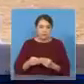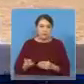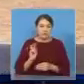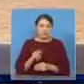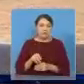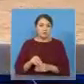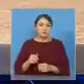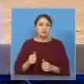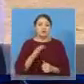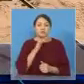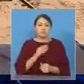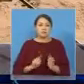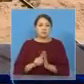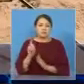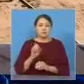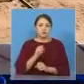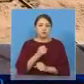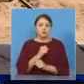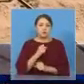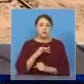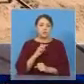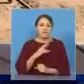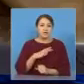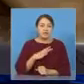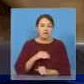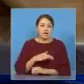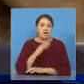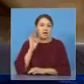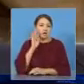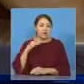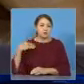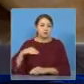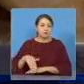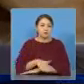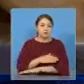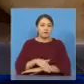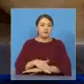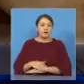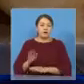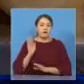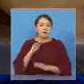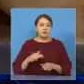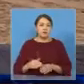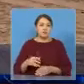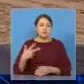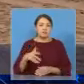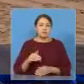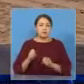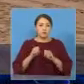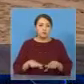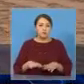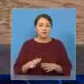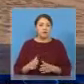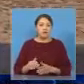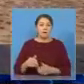работы участниками своеобразного субботника с прибрежных зон Актюбинского водохранилища было убрано около 30 кубов мусора. В